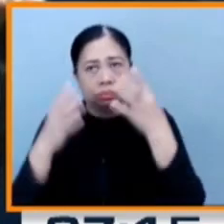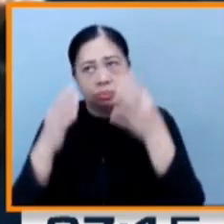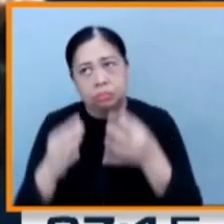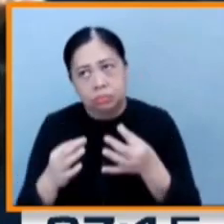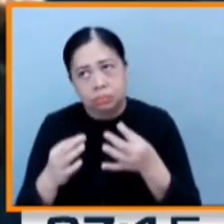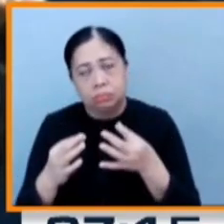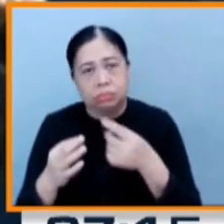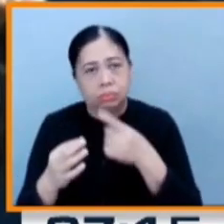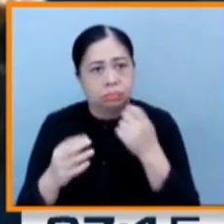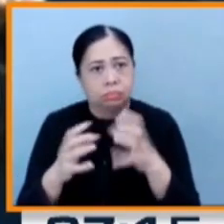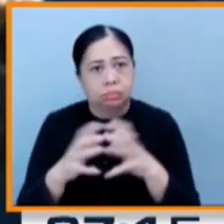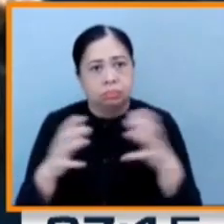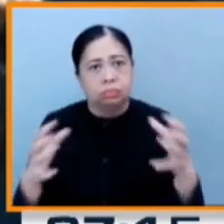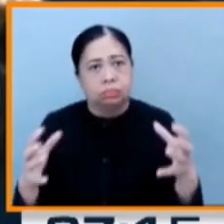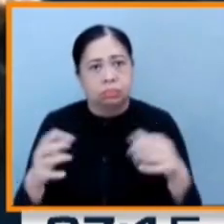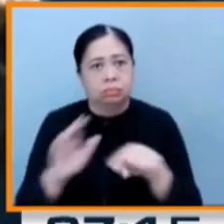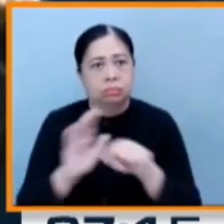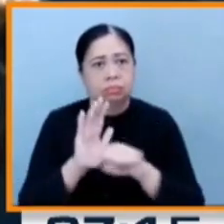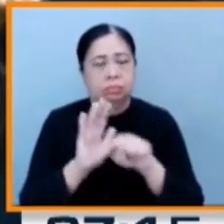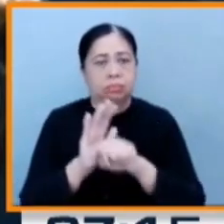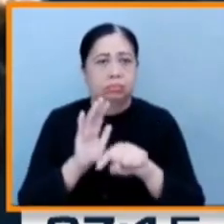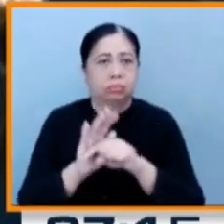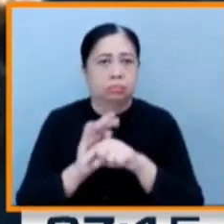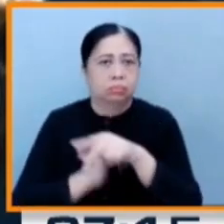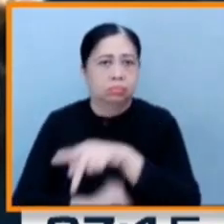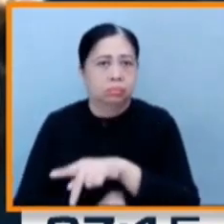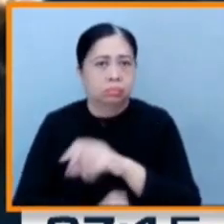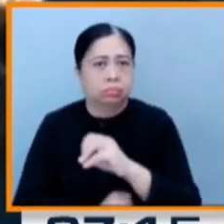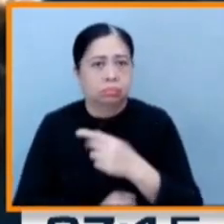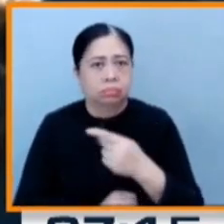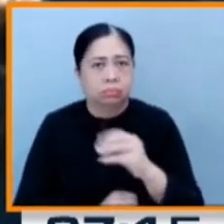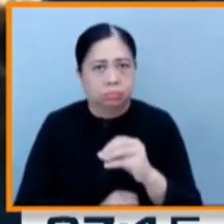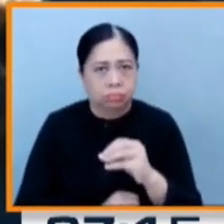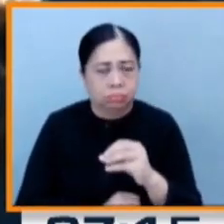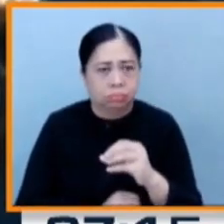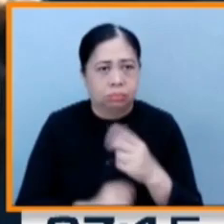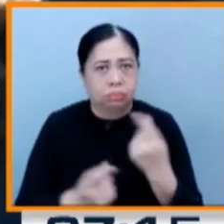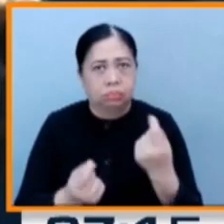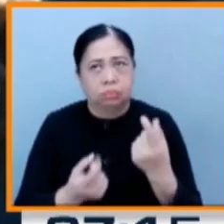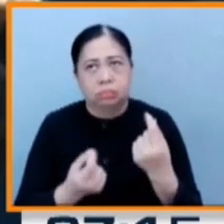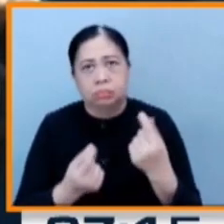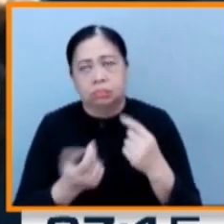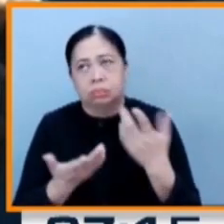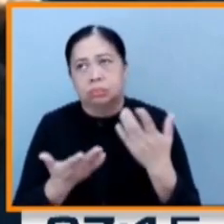na pong negative yung dating ng POGO, as we were cleansing the